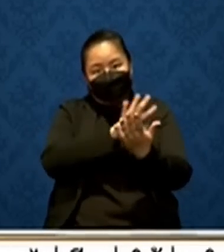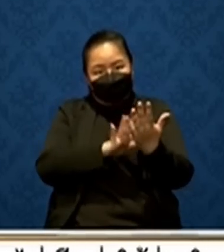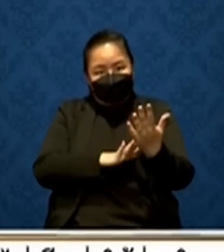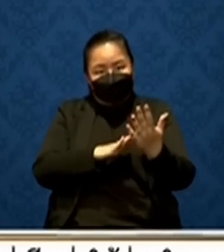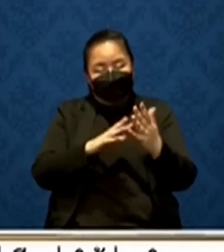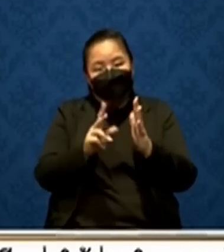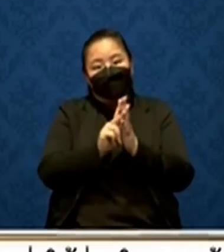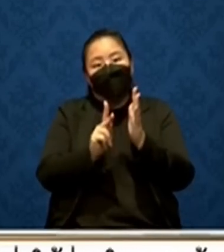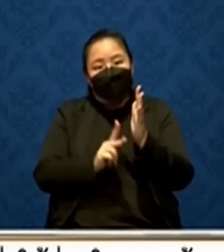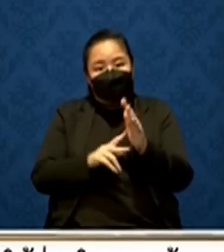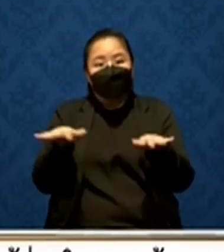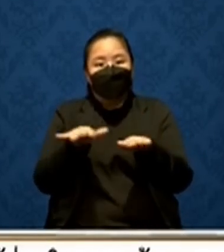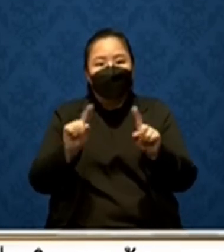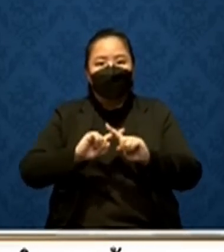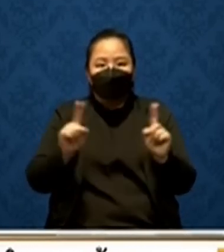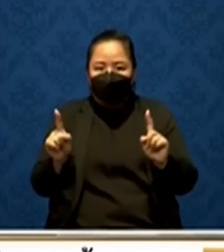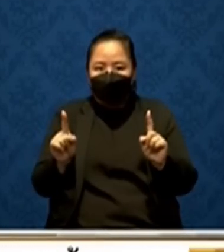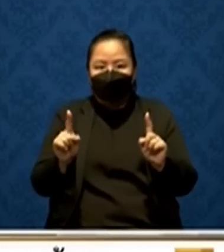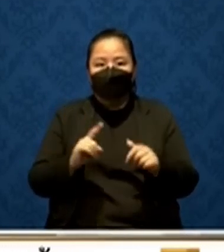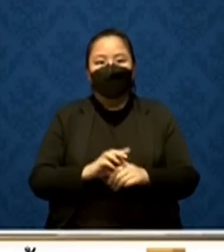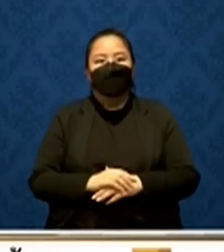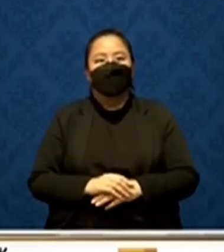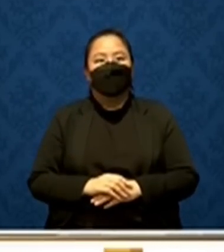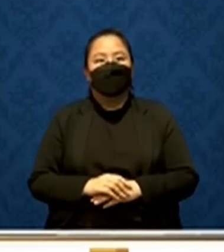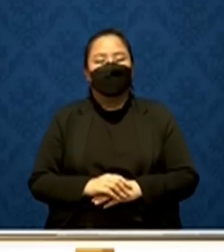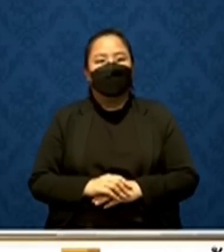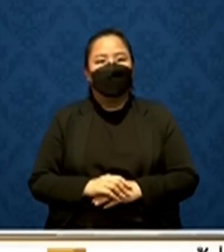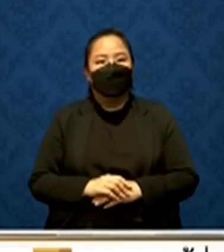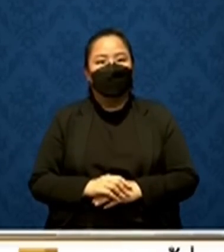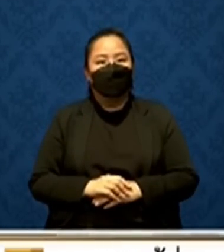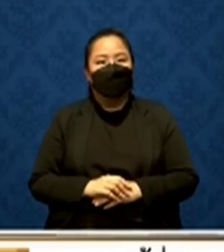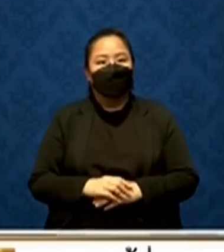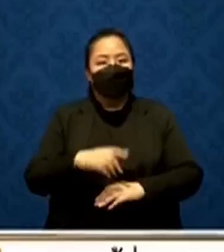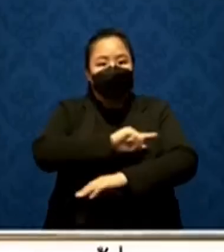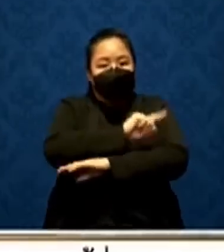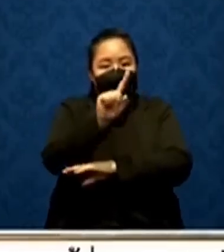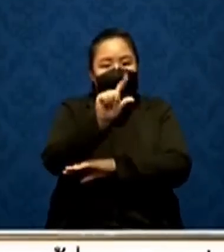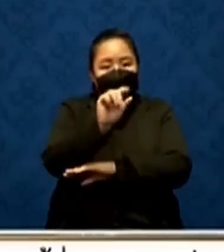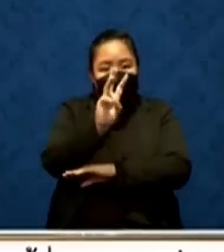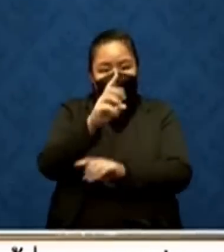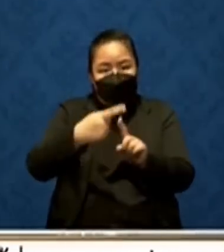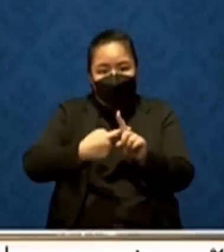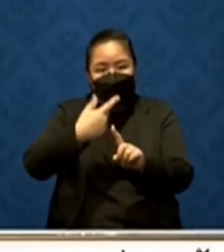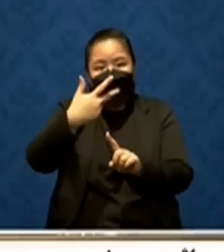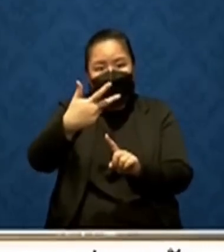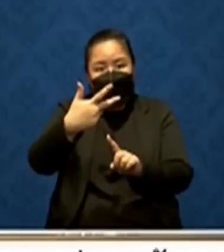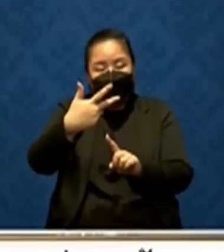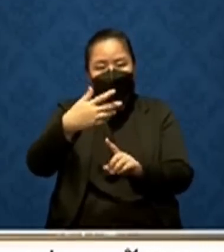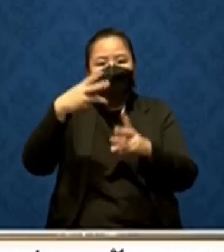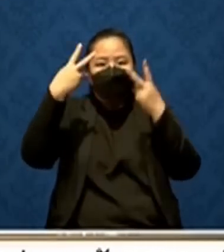หมายปัดปักอติแต่ถ้ามาทานที่ครบออกกำลังที่กรงครับวันที่ 26มีนาคมพ้นเอกประยุทธ์จันทร์โอชา